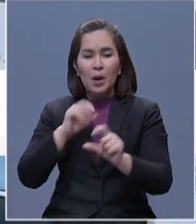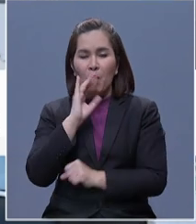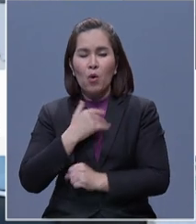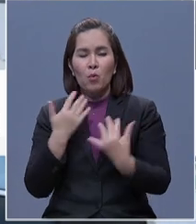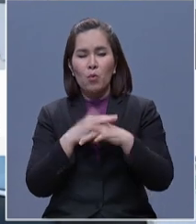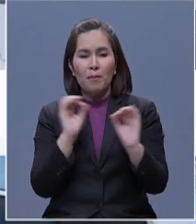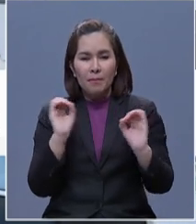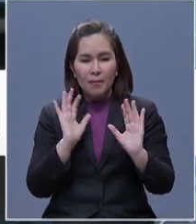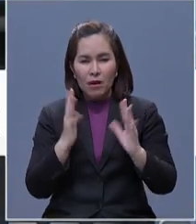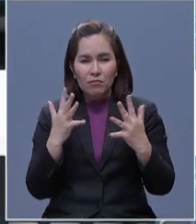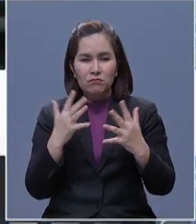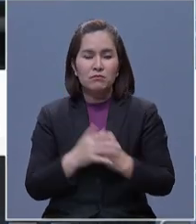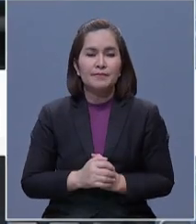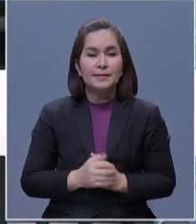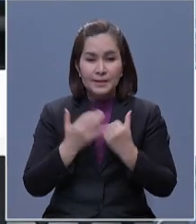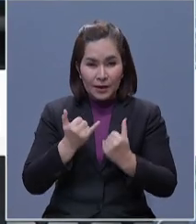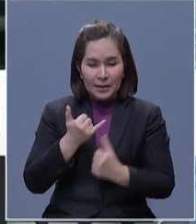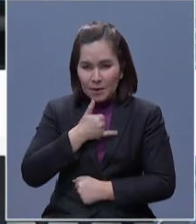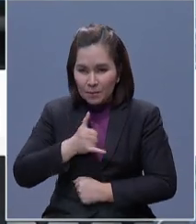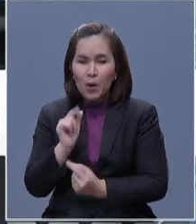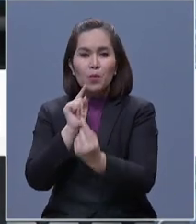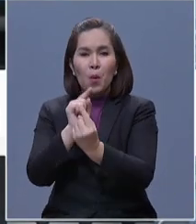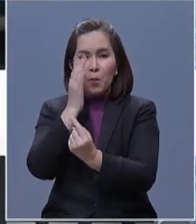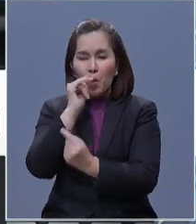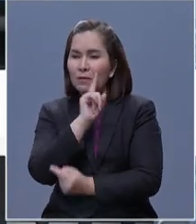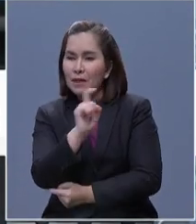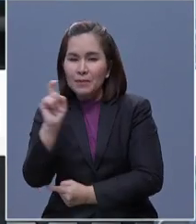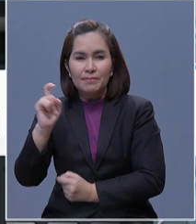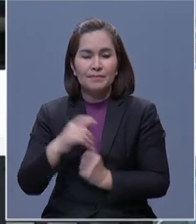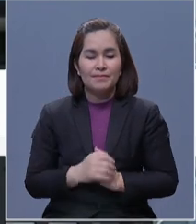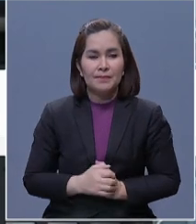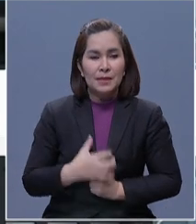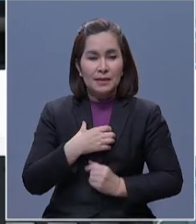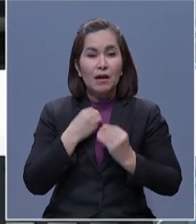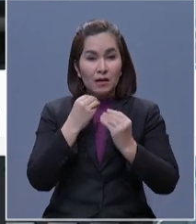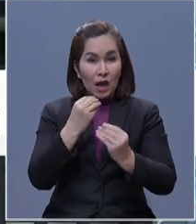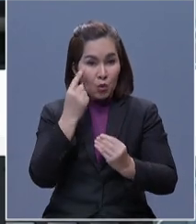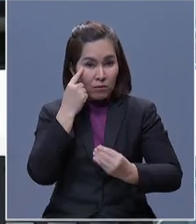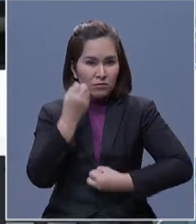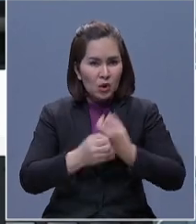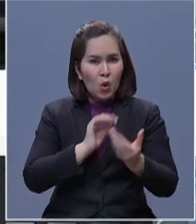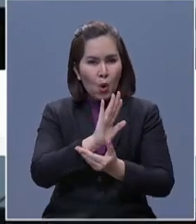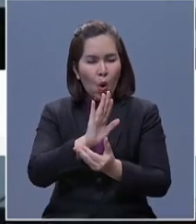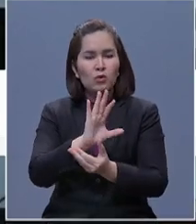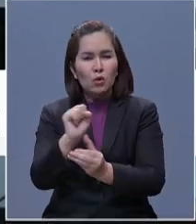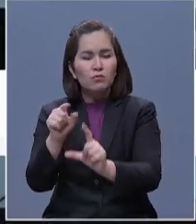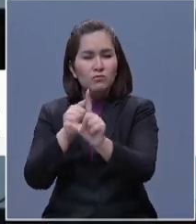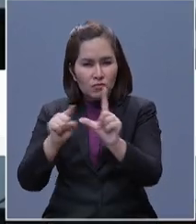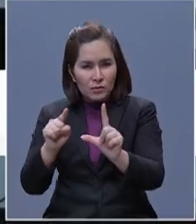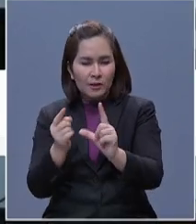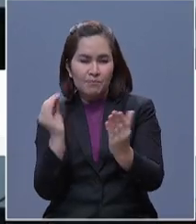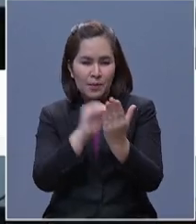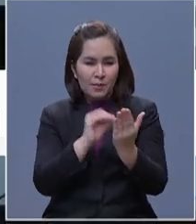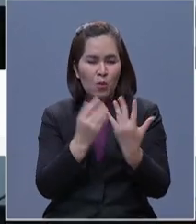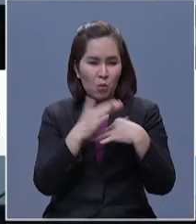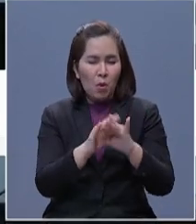ข้ามาเพราะฉะนั้นก็เลยต้องแสดงให้เห็นถึงความจริงใจว่าพยายามที่จะให้ความเห็นของทางก้าวไกลเข้าสู่คณะกรรม